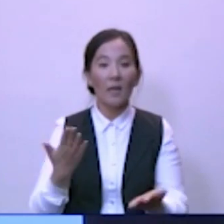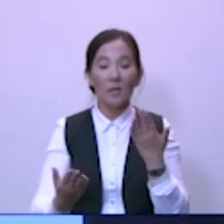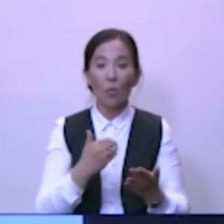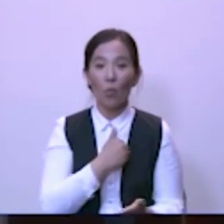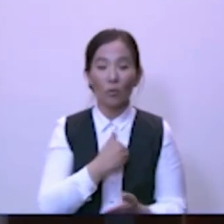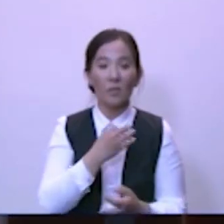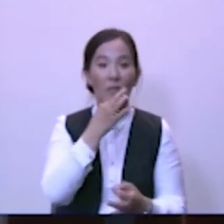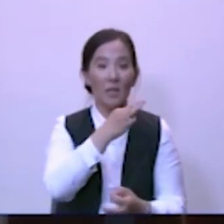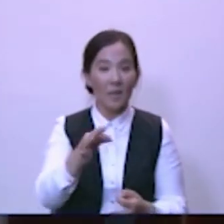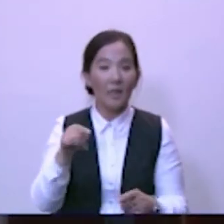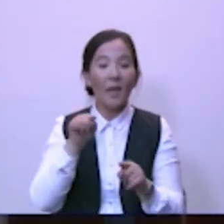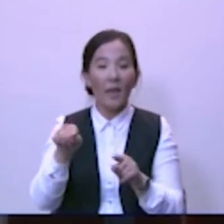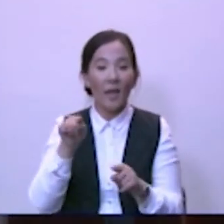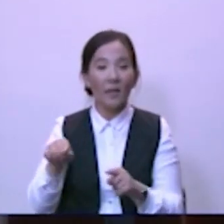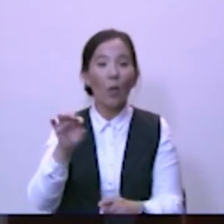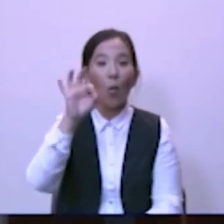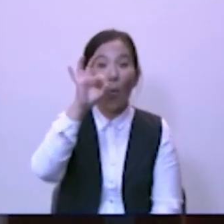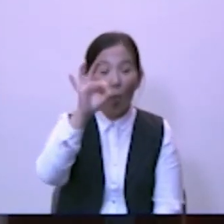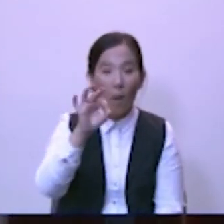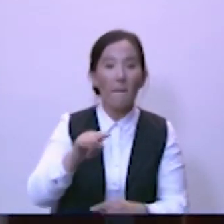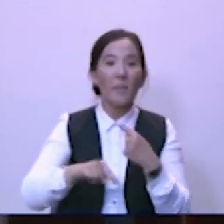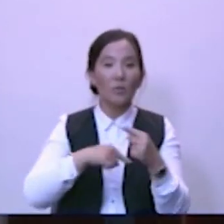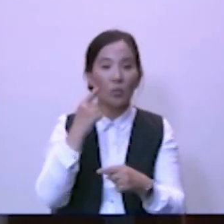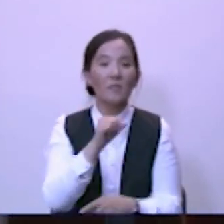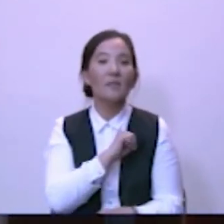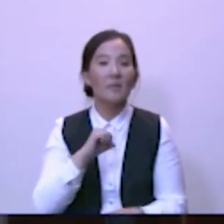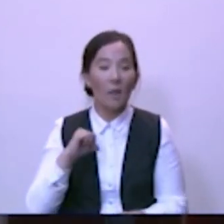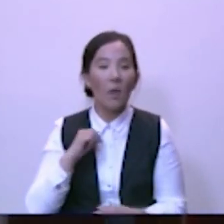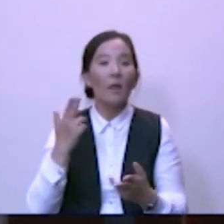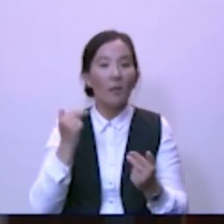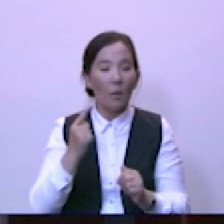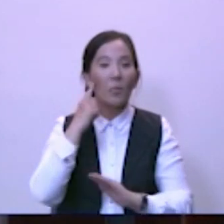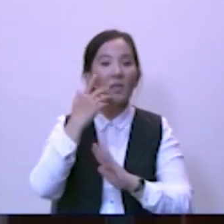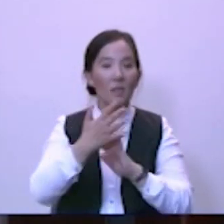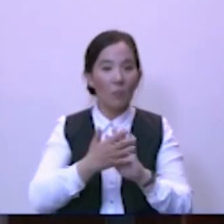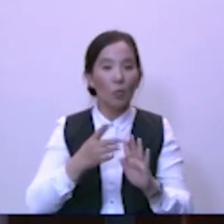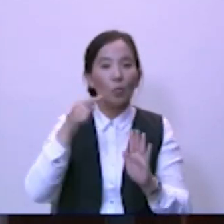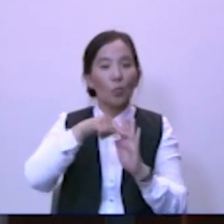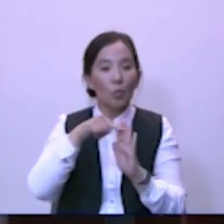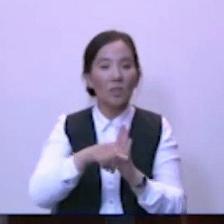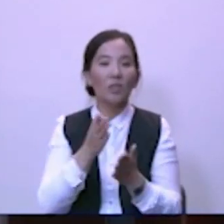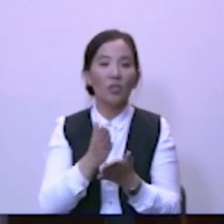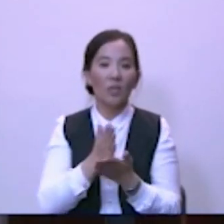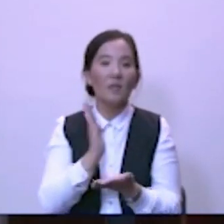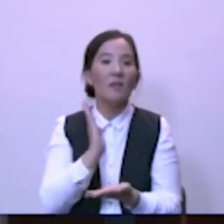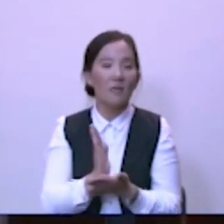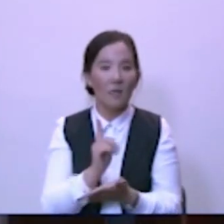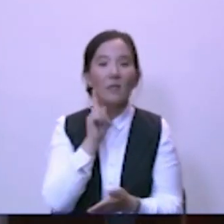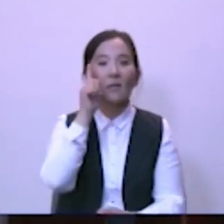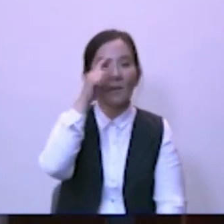нас элемент кислород о проис с лица сам и мы понимаем что это кислород содержащая кислота или например